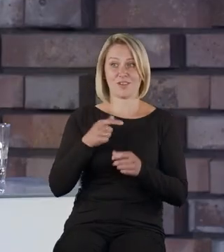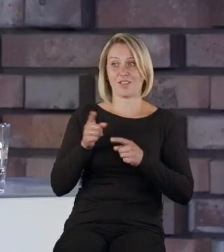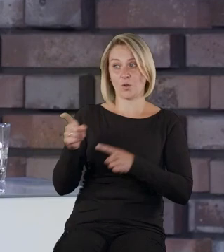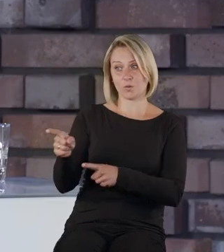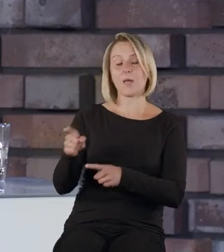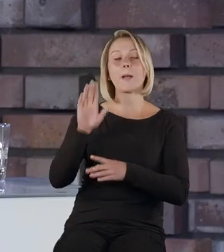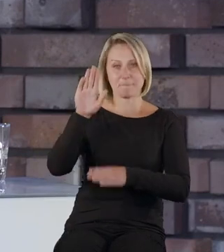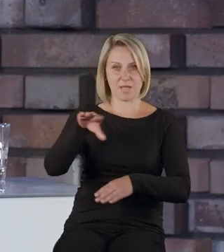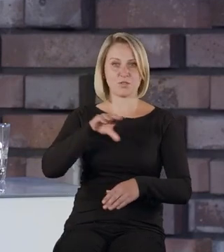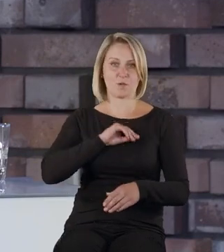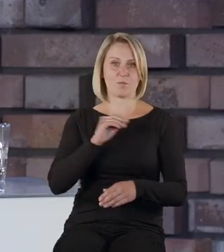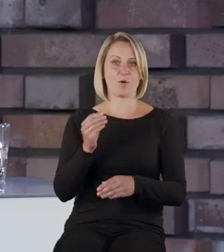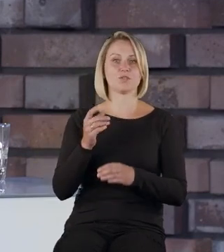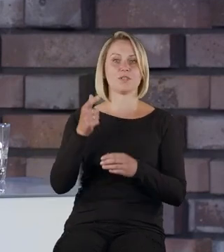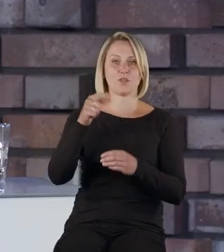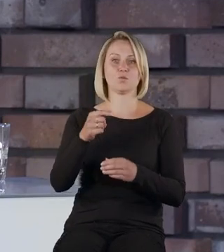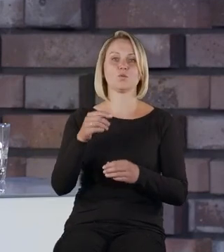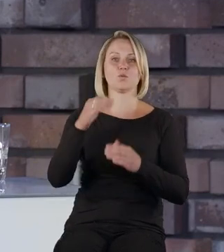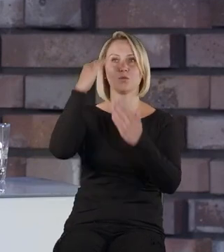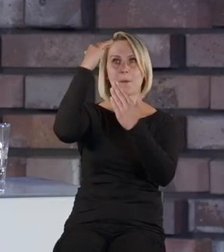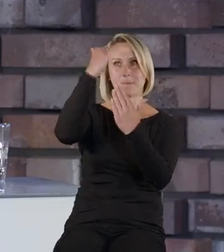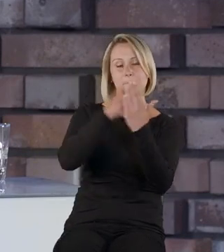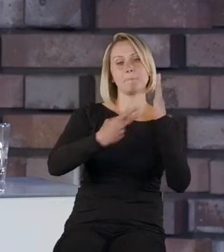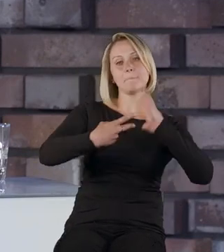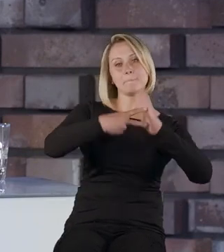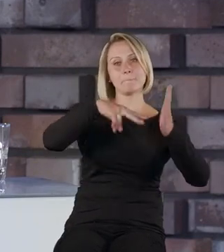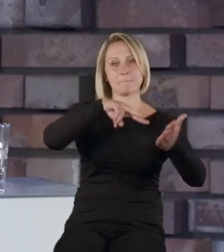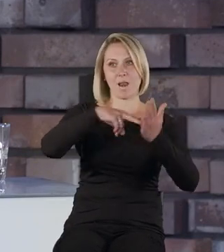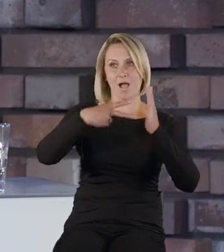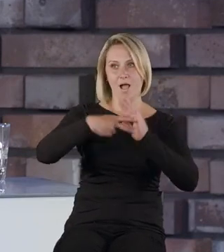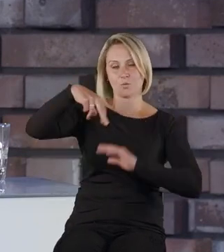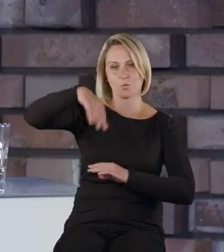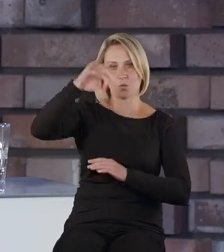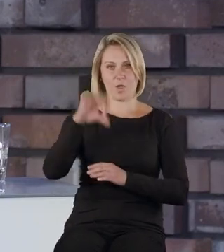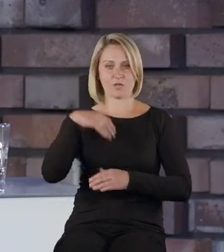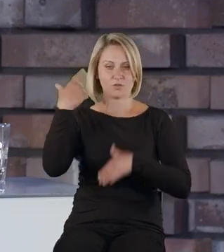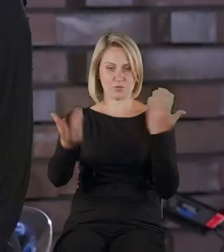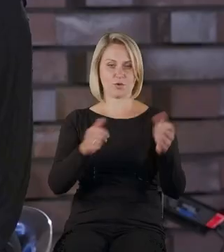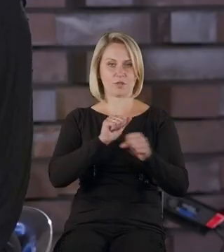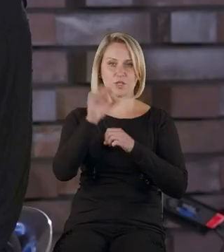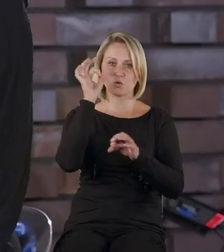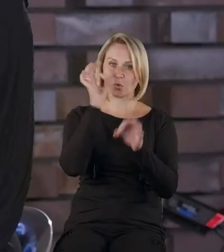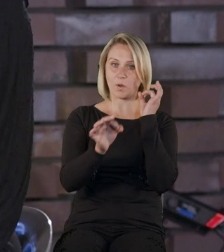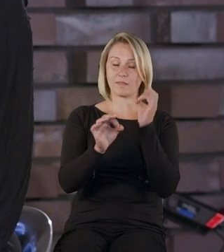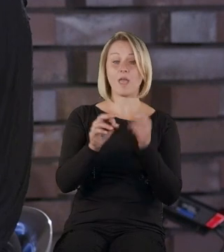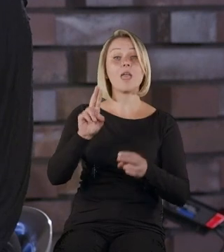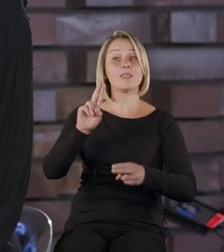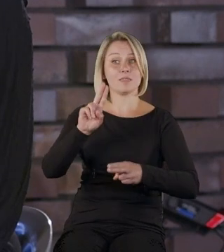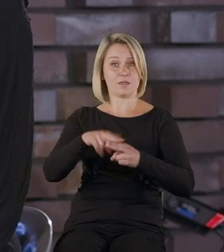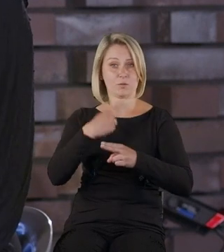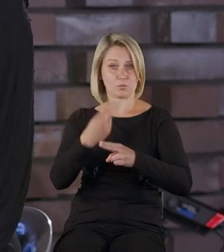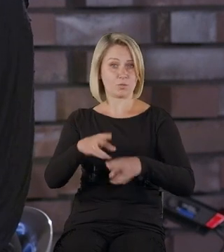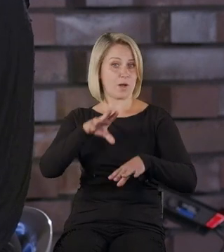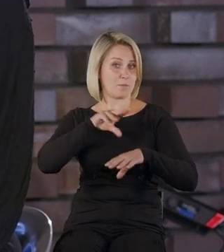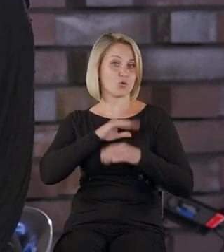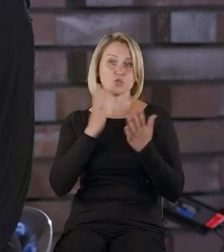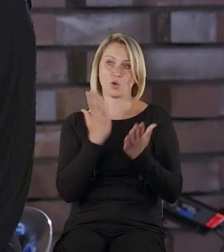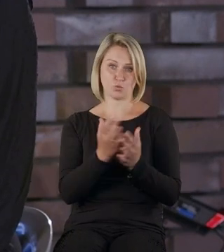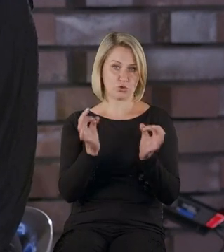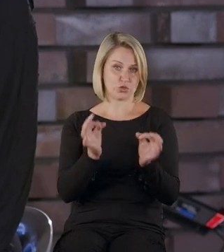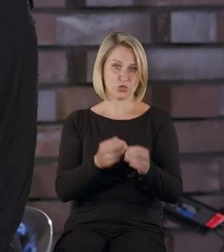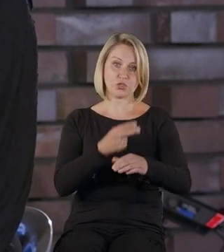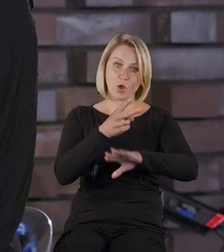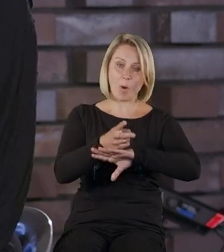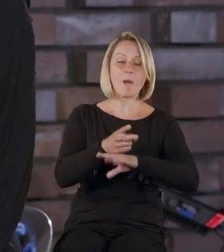oni dla Was dostępni według harmonogramu zamieszczonego na stronie Uniwersytetu Śląskiego. Niektóre z nich dostępne będą już dzisiaj,